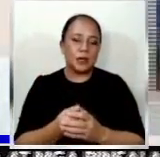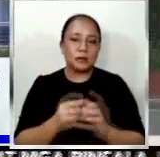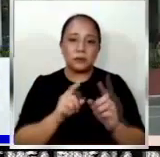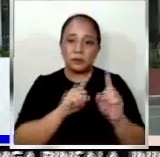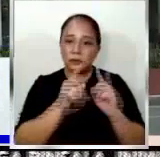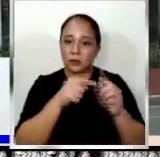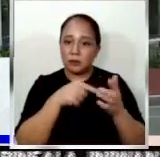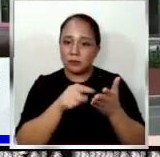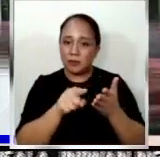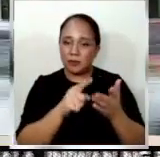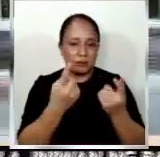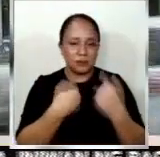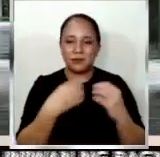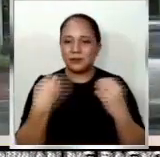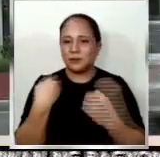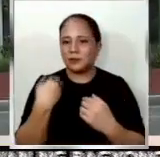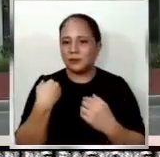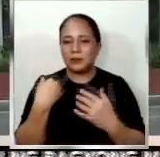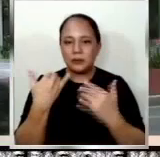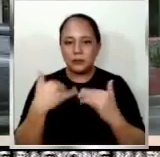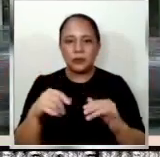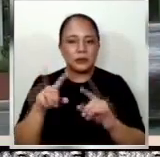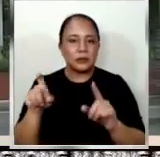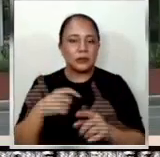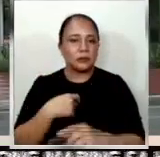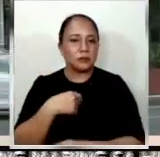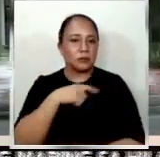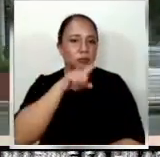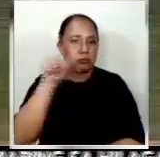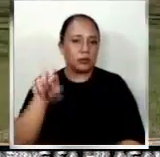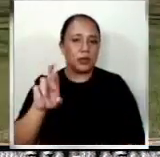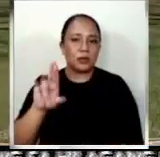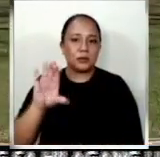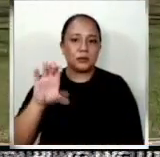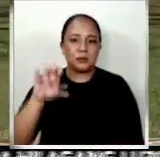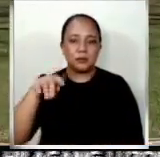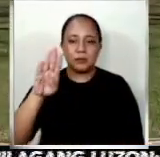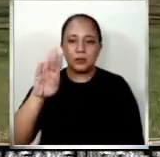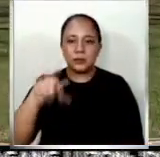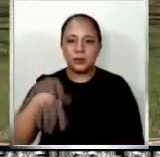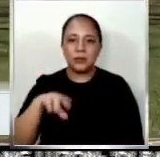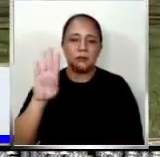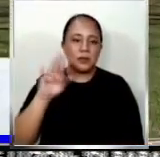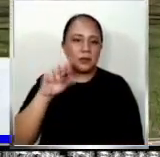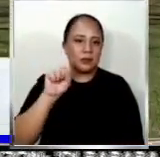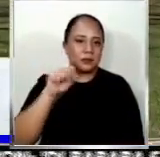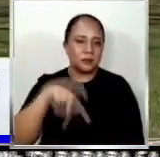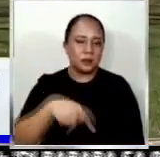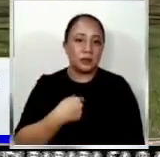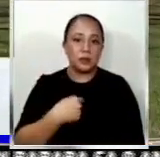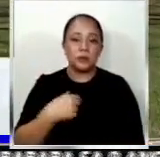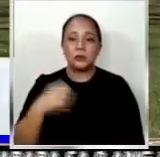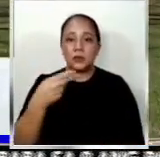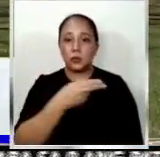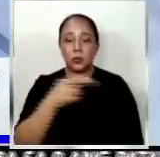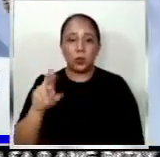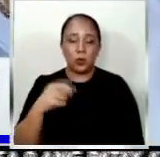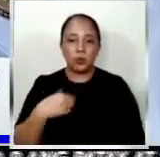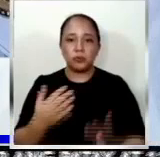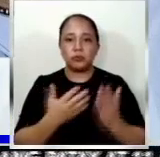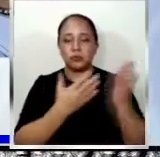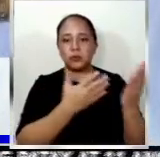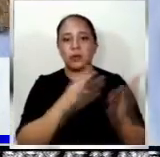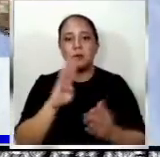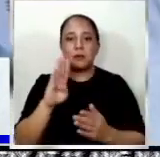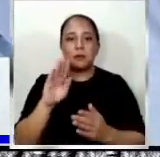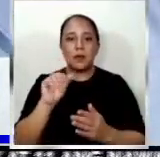email. Sinusubukan din naming kunin ang panig ng RCBC at ng BSP. Sa kamera, naghain naman ng resolusyon si Bayan Muna Partylist